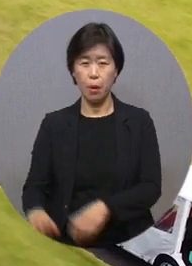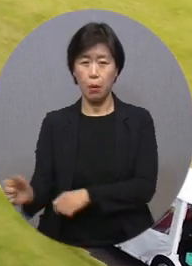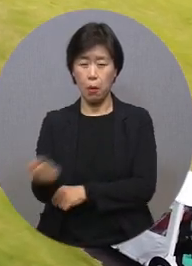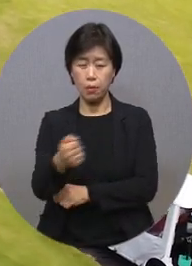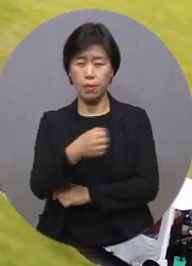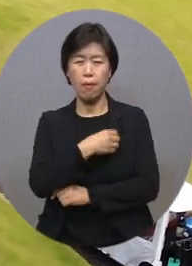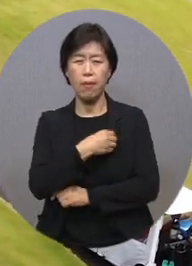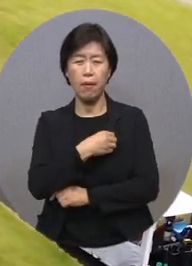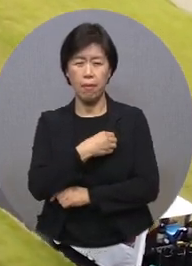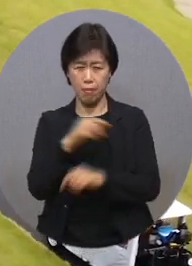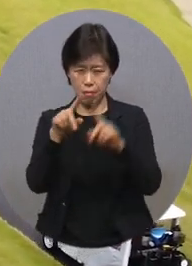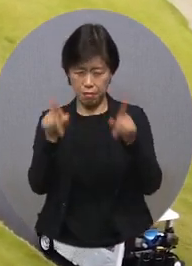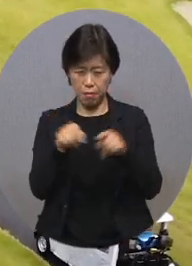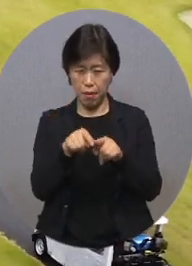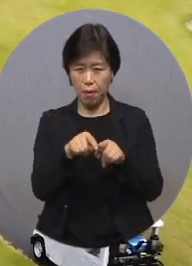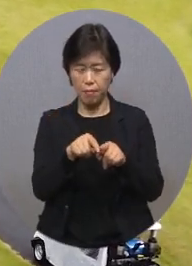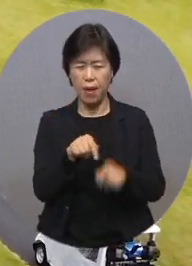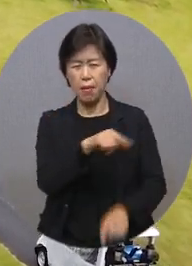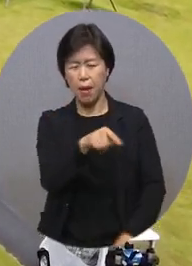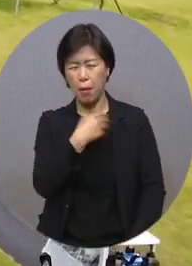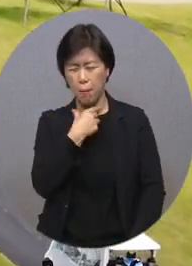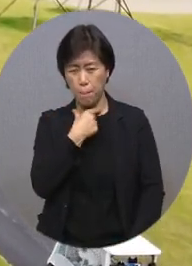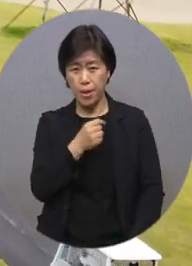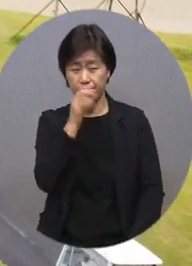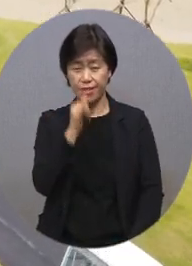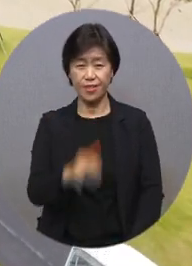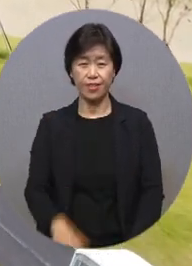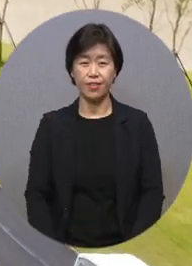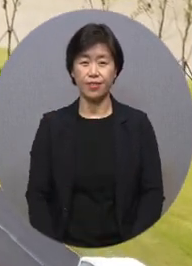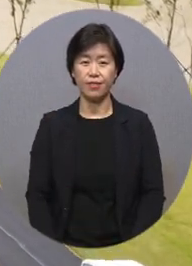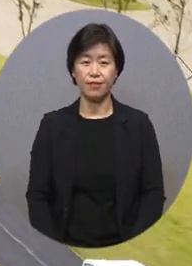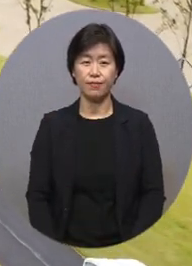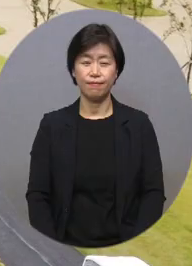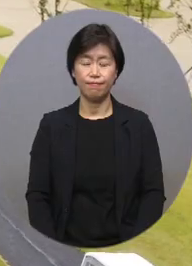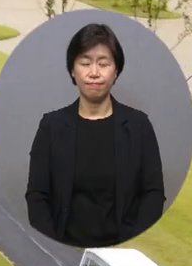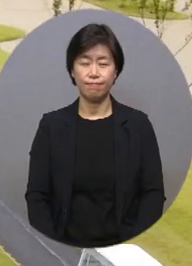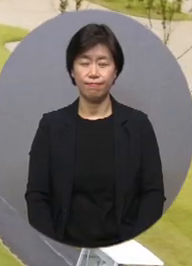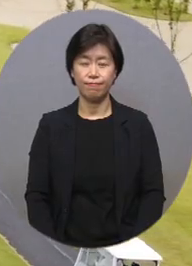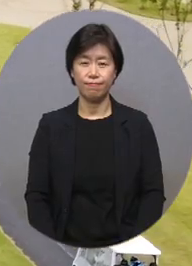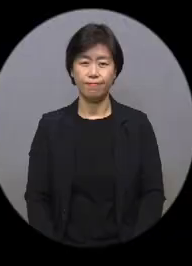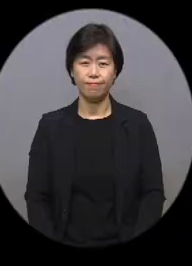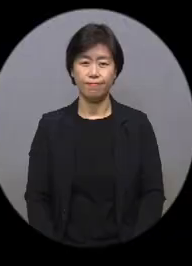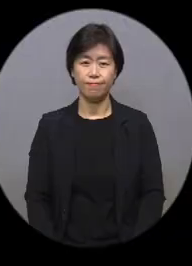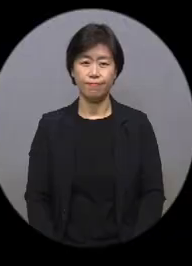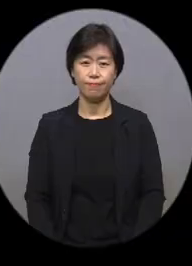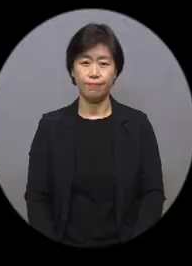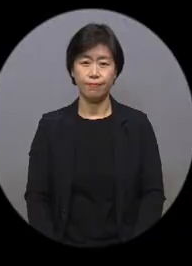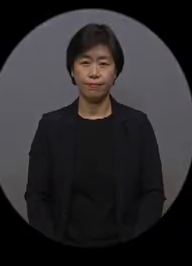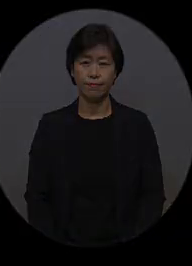골프장 부치 골프장 회원권이 간절하구만.